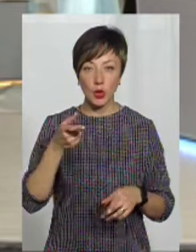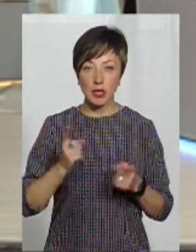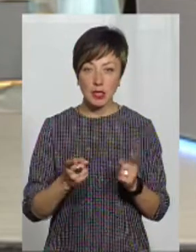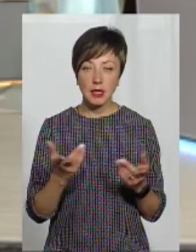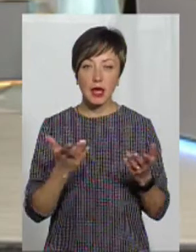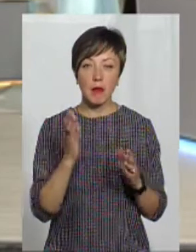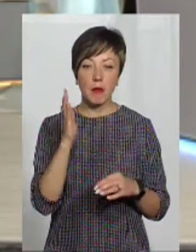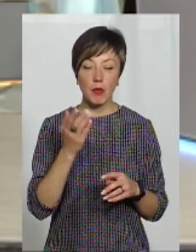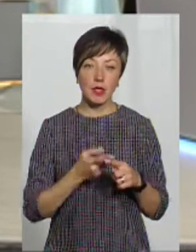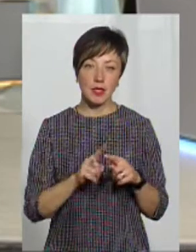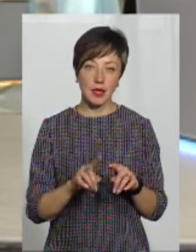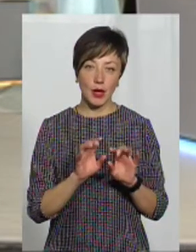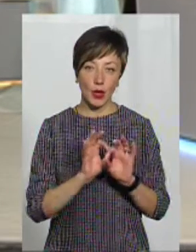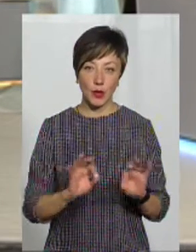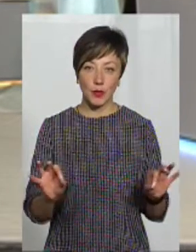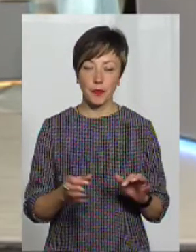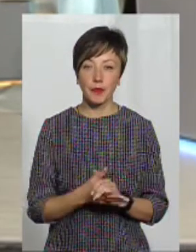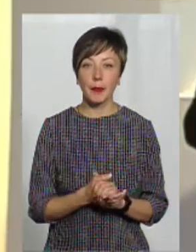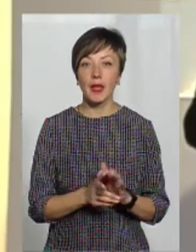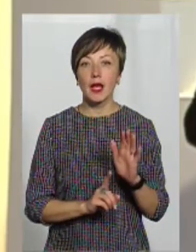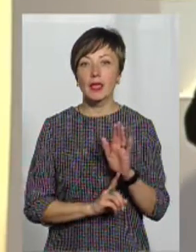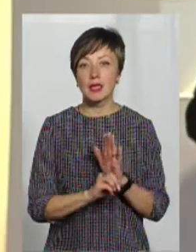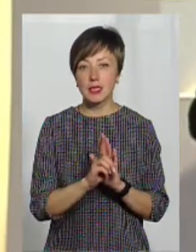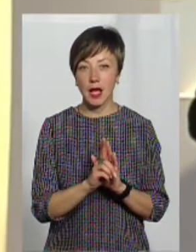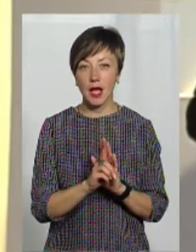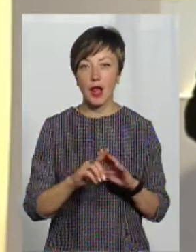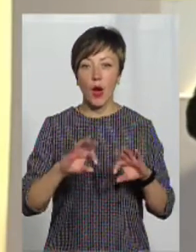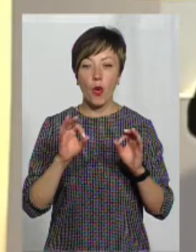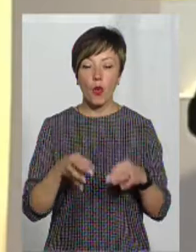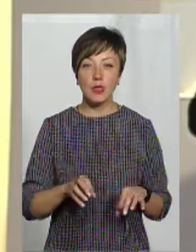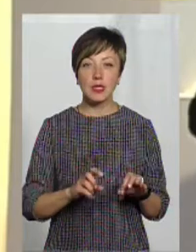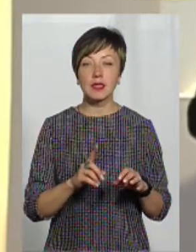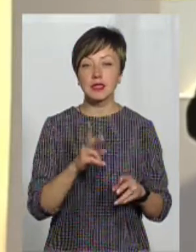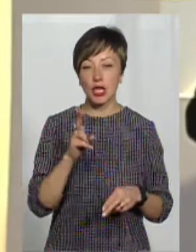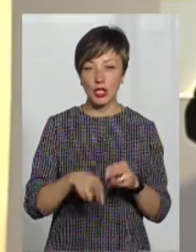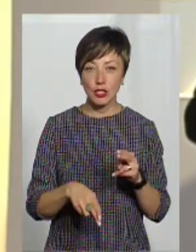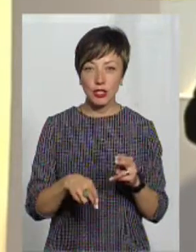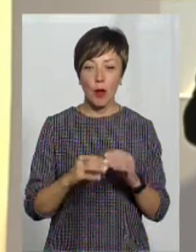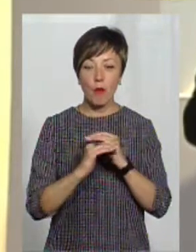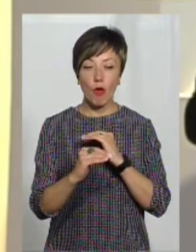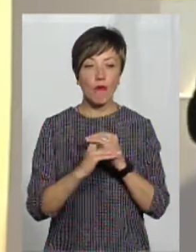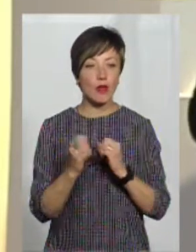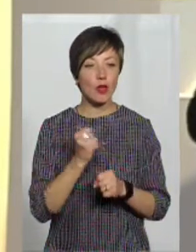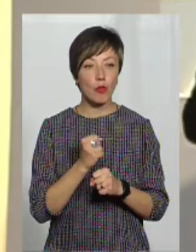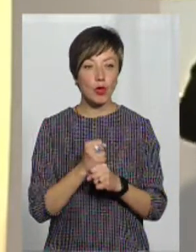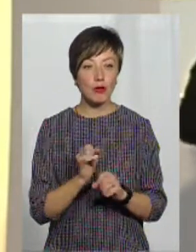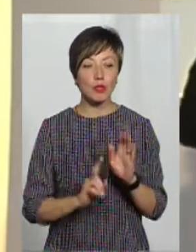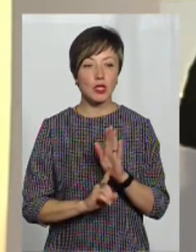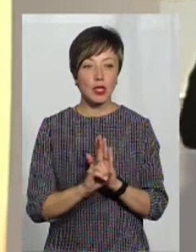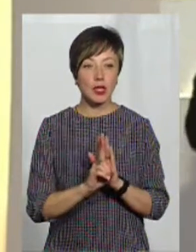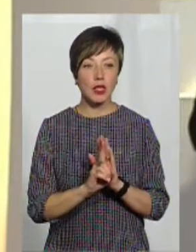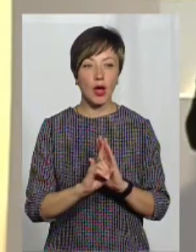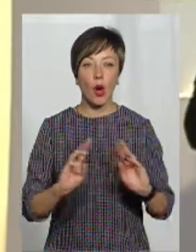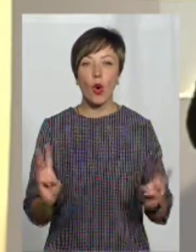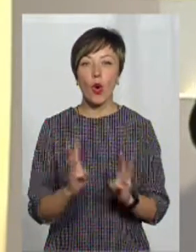з якими майбутнє, і це дуже круто. Настала осінь, а разом з приходом осені закінчились польові роботи, і почали